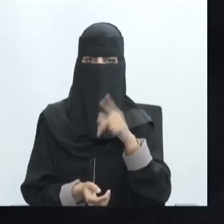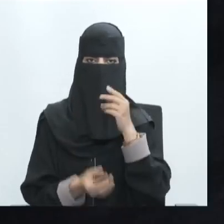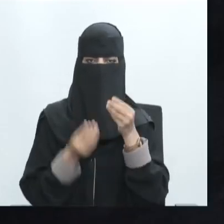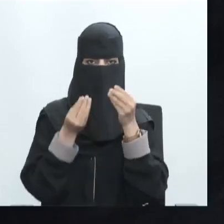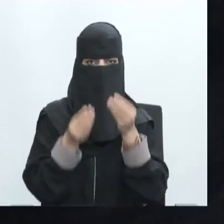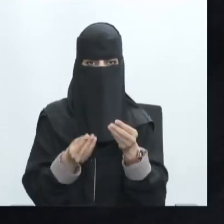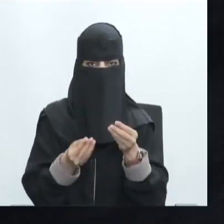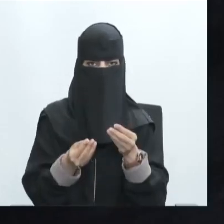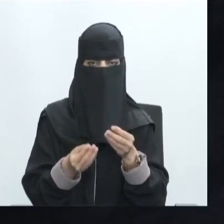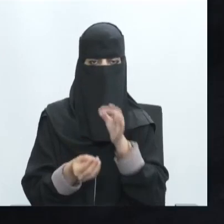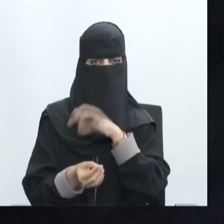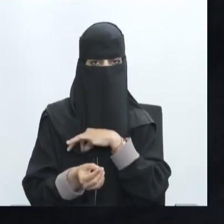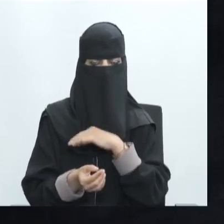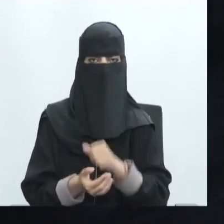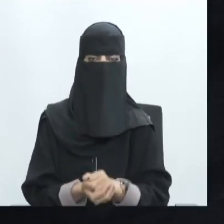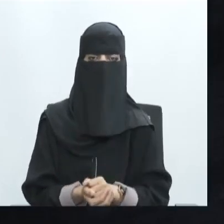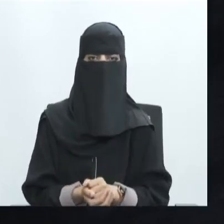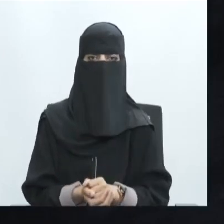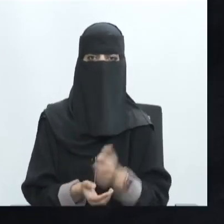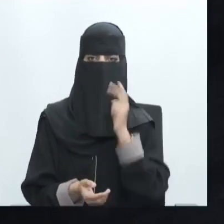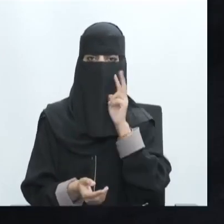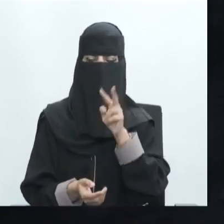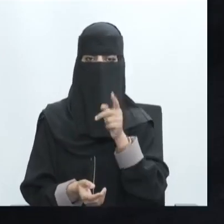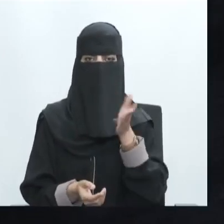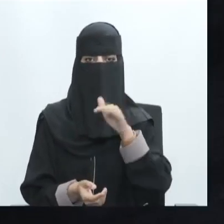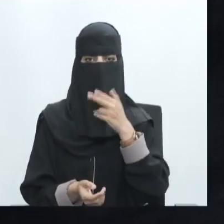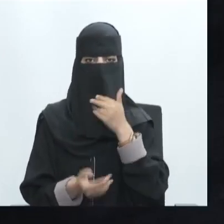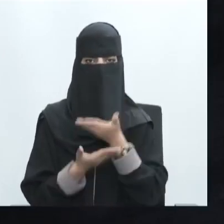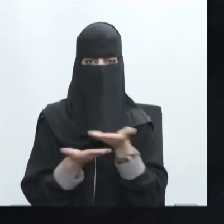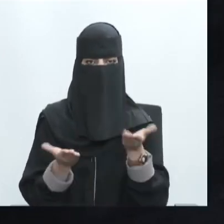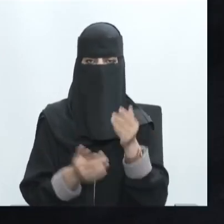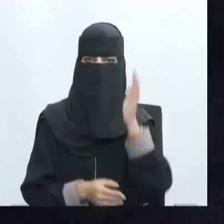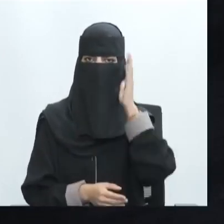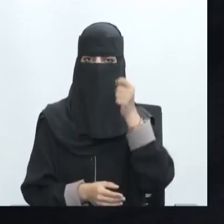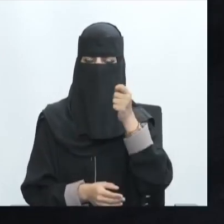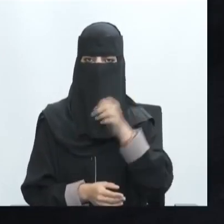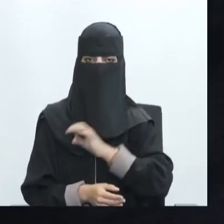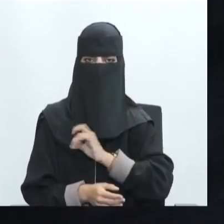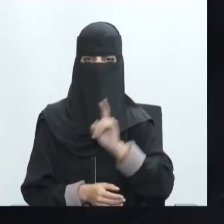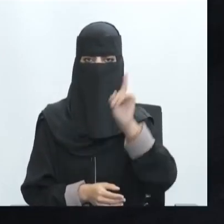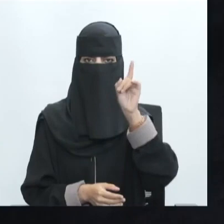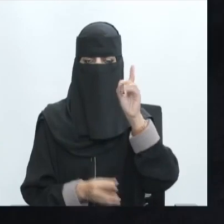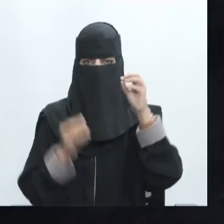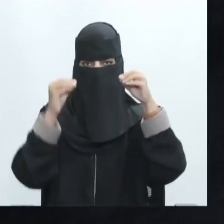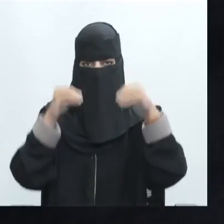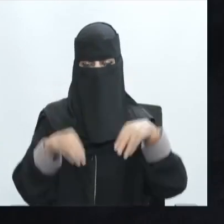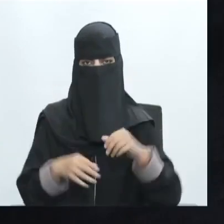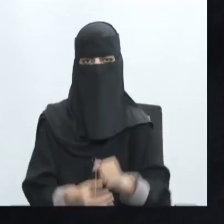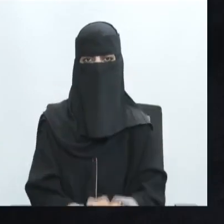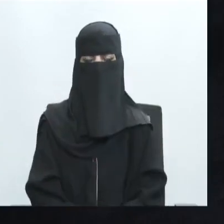قدمت لكم الفائده واراكم على خير والسلام عليكم ورحمه الله